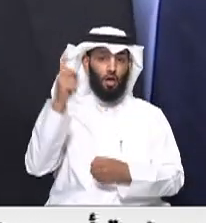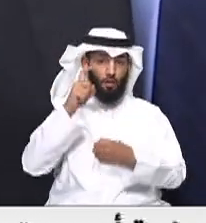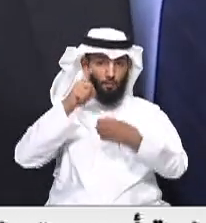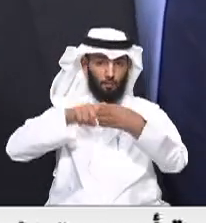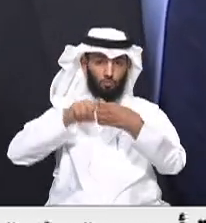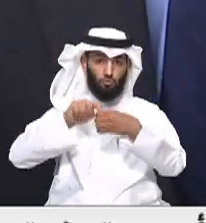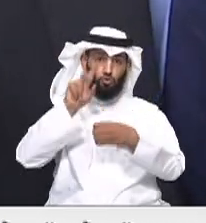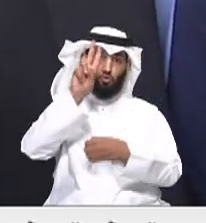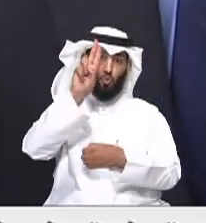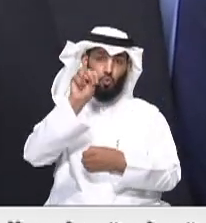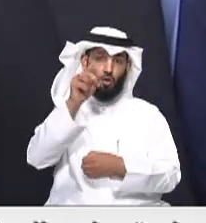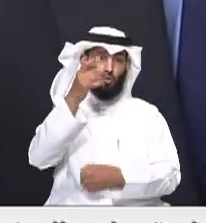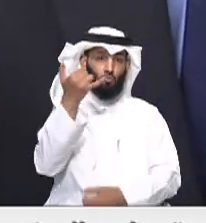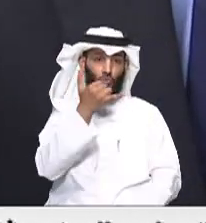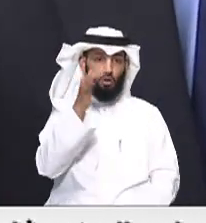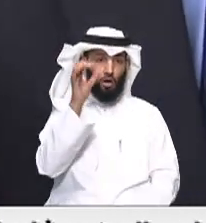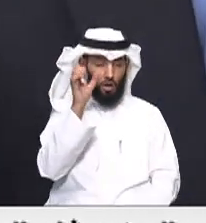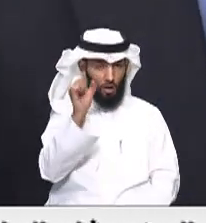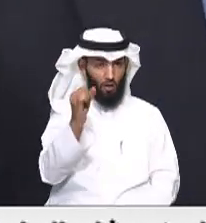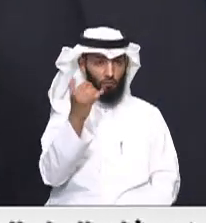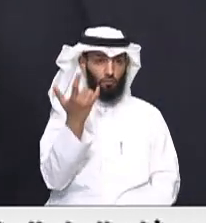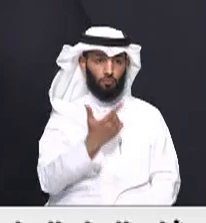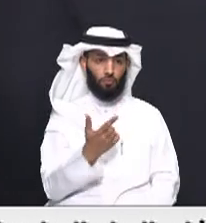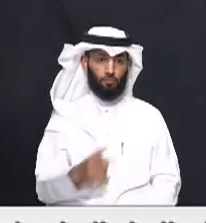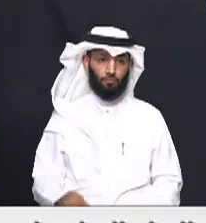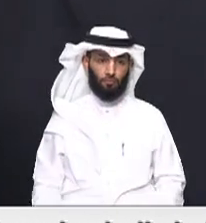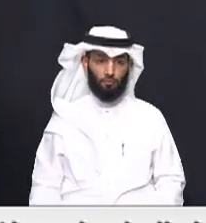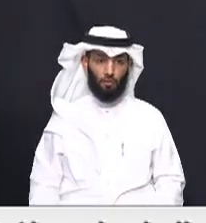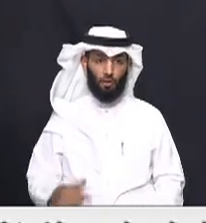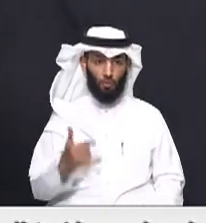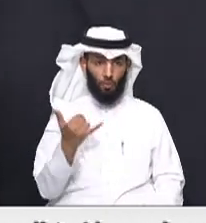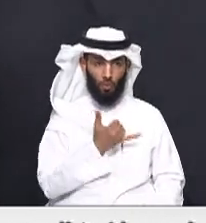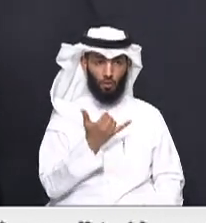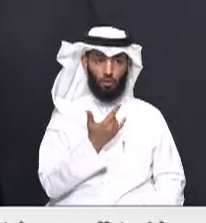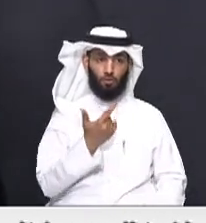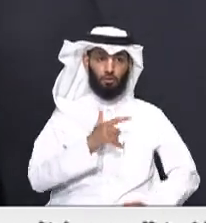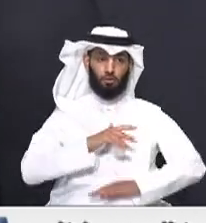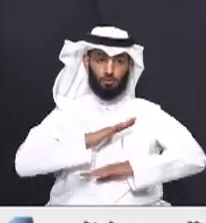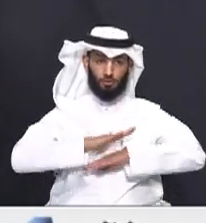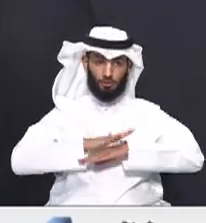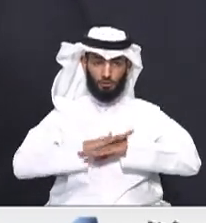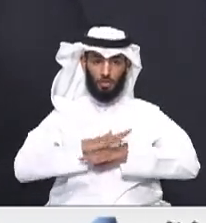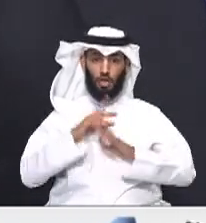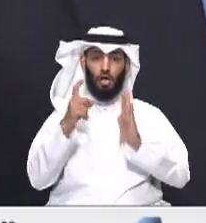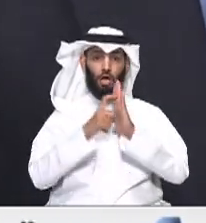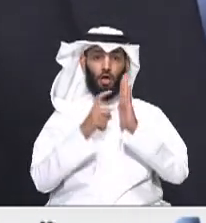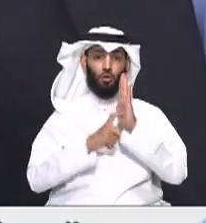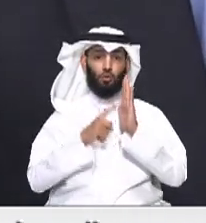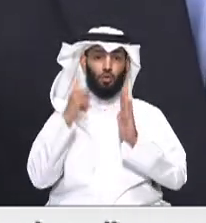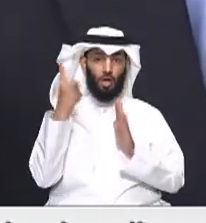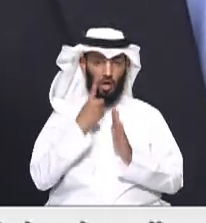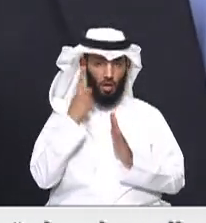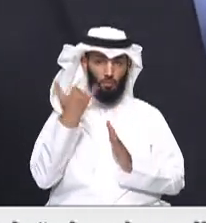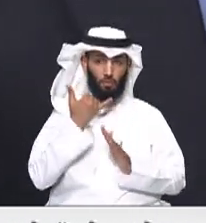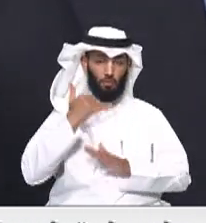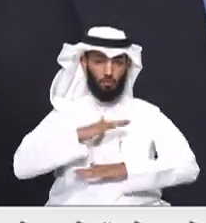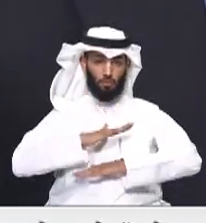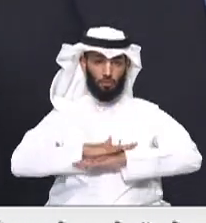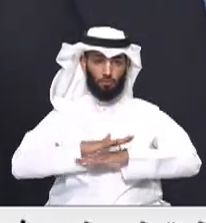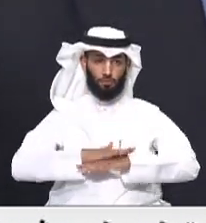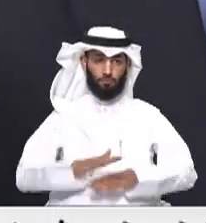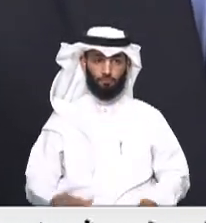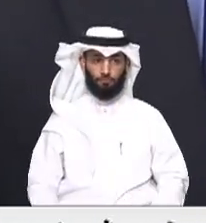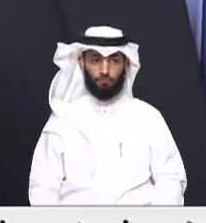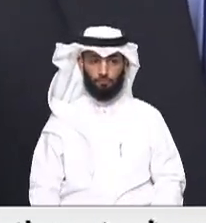بإصلاح خصوصا في مجلس الأمن ومن ثم احترام وفرض احترام القوانين، وهذا ما تحدث عنه غوتيريش في